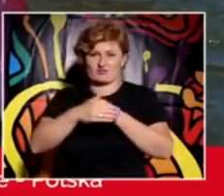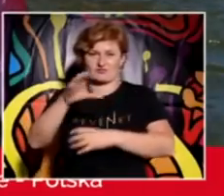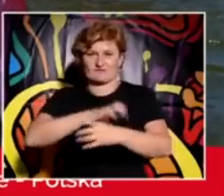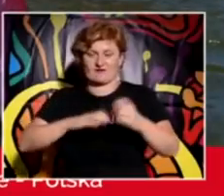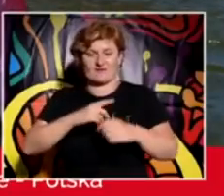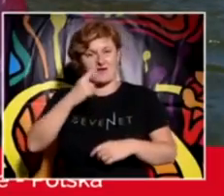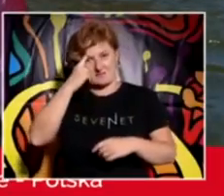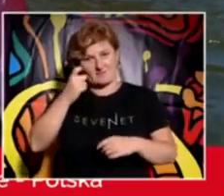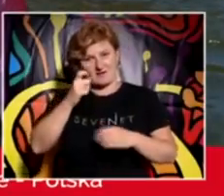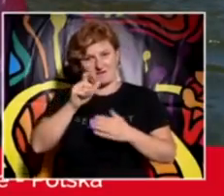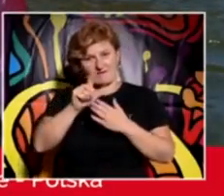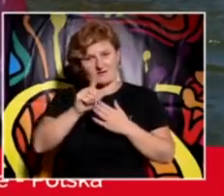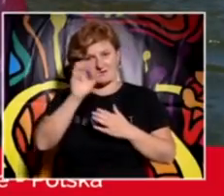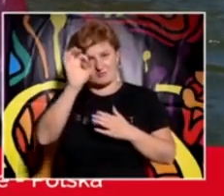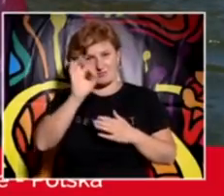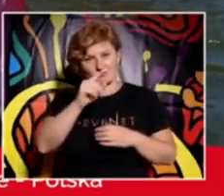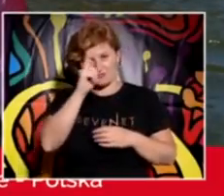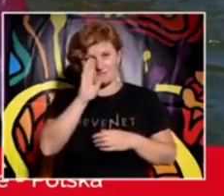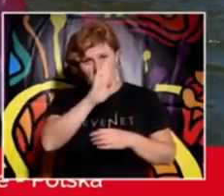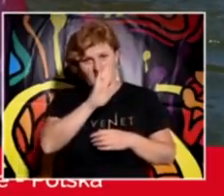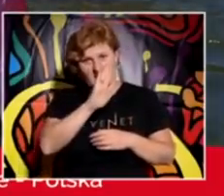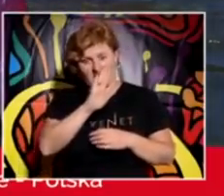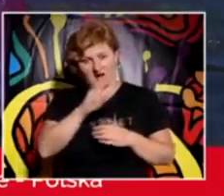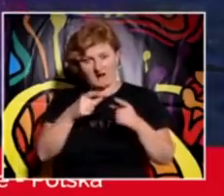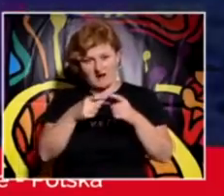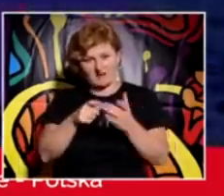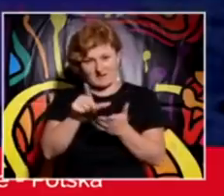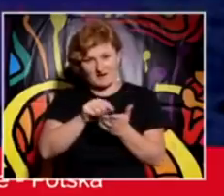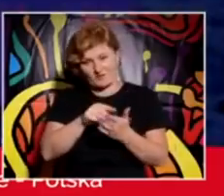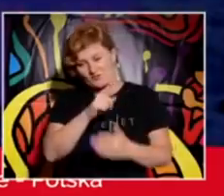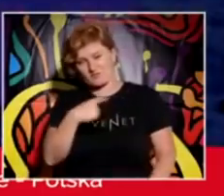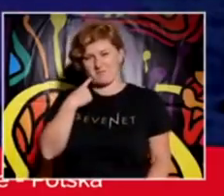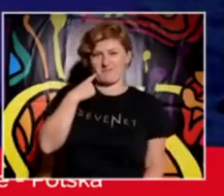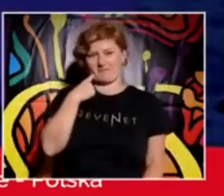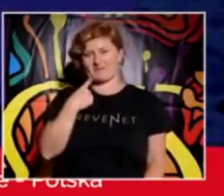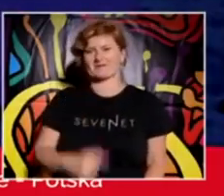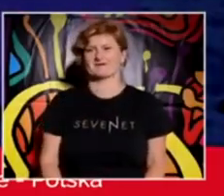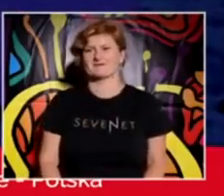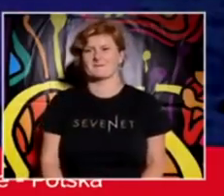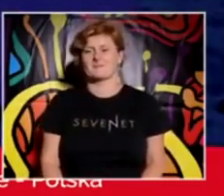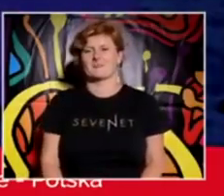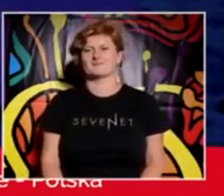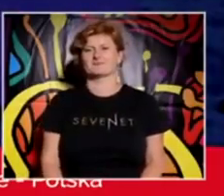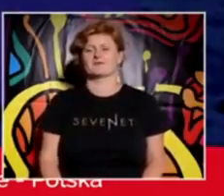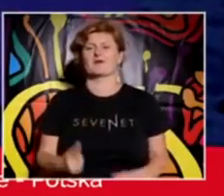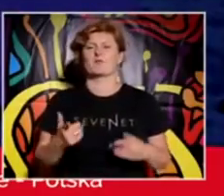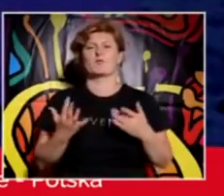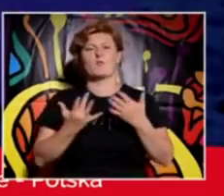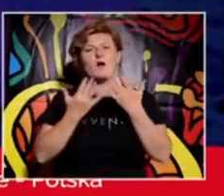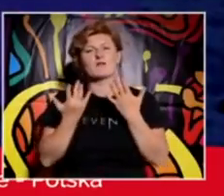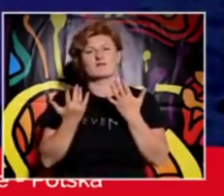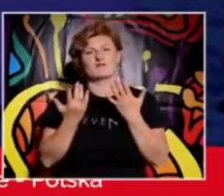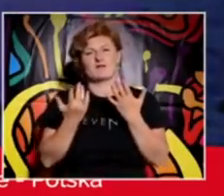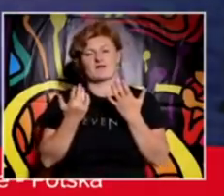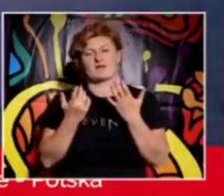Pamiętaj, 12% ludzi mówi, mam kartę kredytową hulajdusza, więc... A to też można. Ale o to chodzi, żeby łatwiej